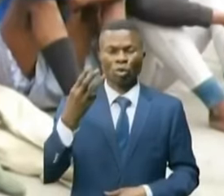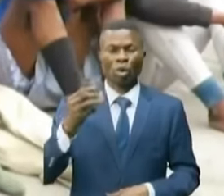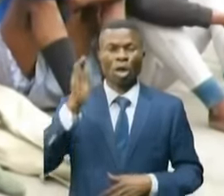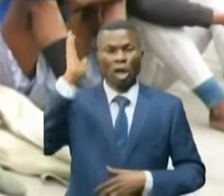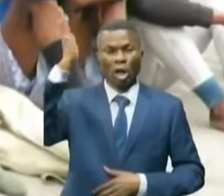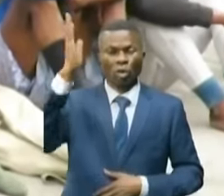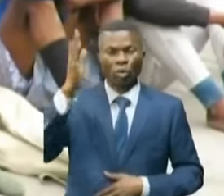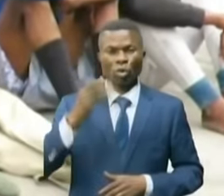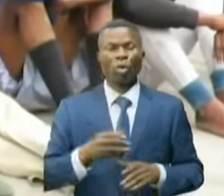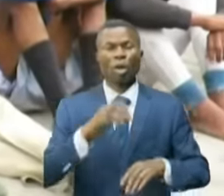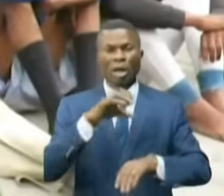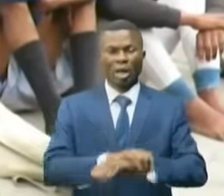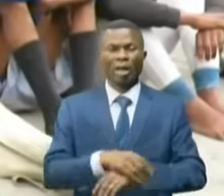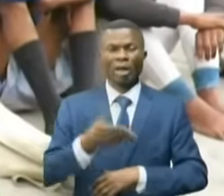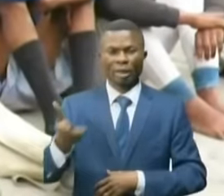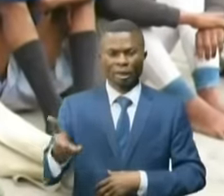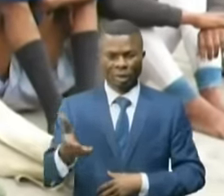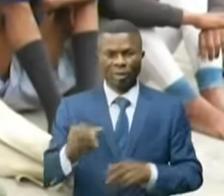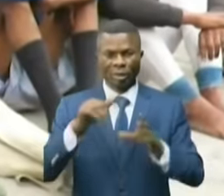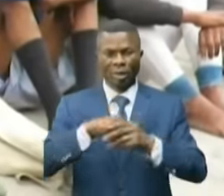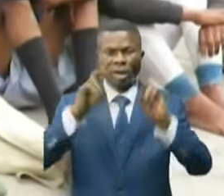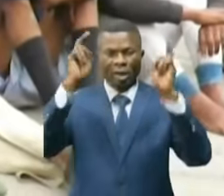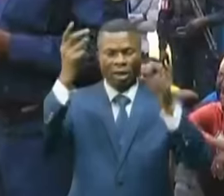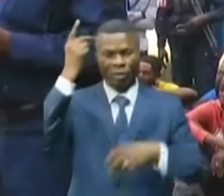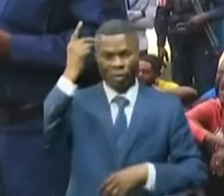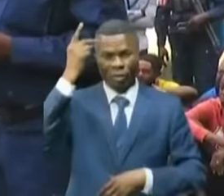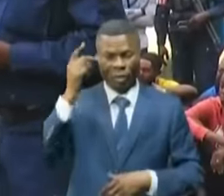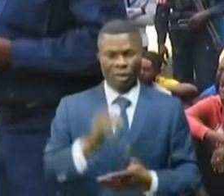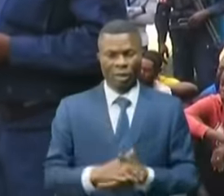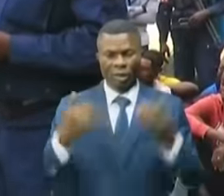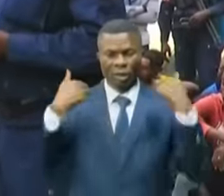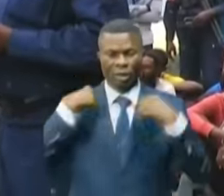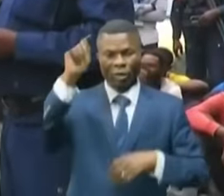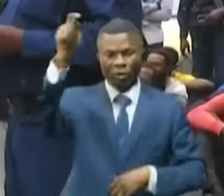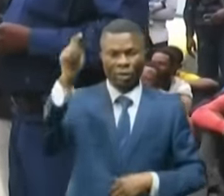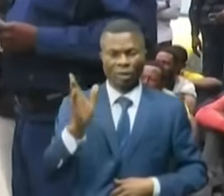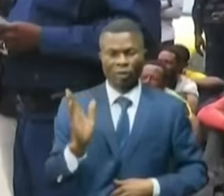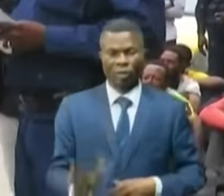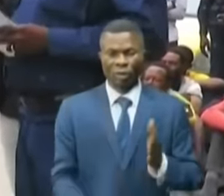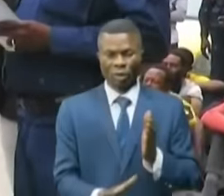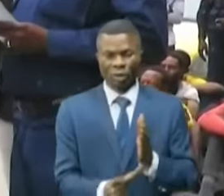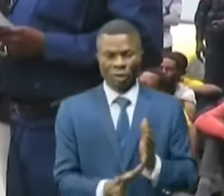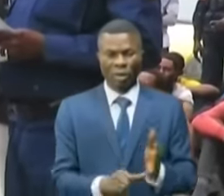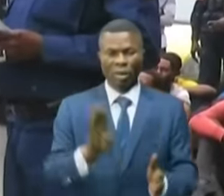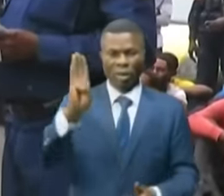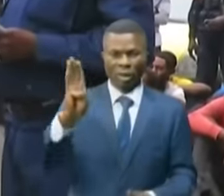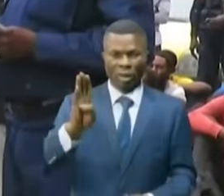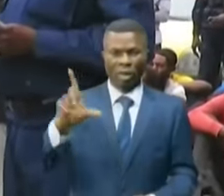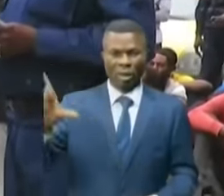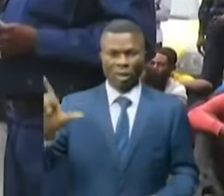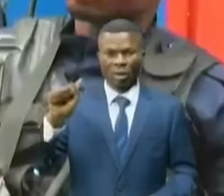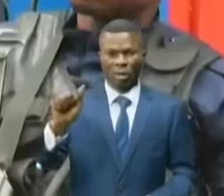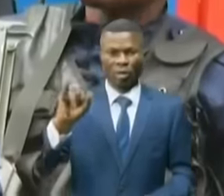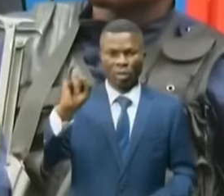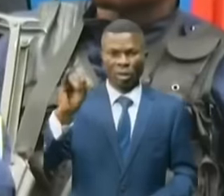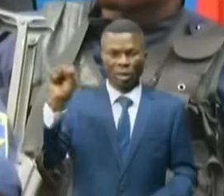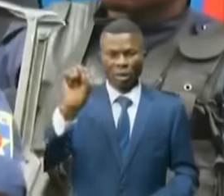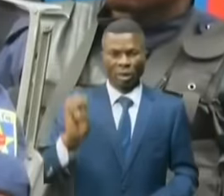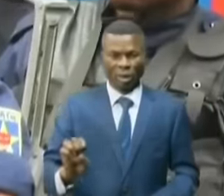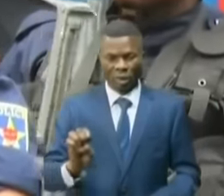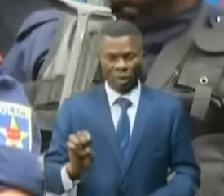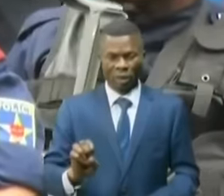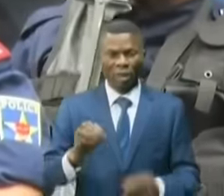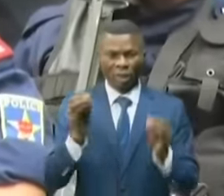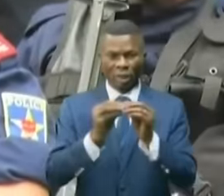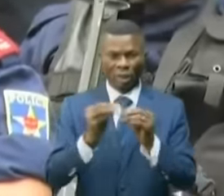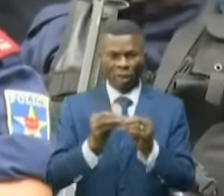présentés au commandant de la police ville de Kinshasa, le commissaire divisionnaire adjoint Blaise Kilimba-Limba. Dans la suite de la